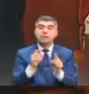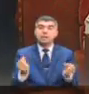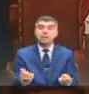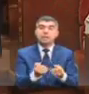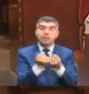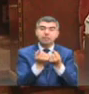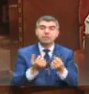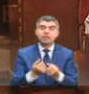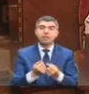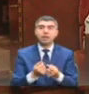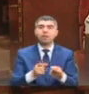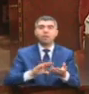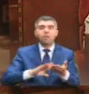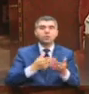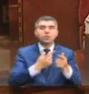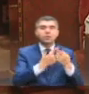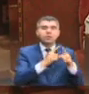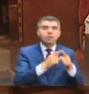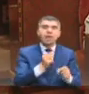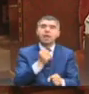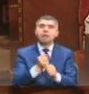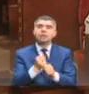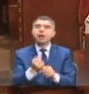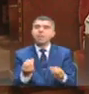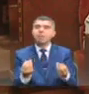الاقتصادية والاجتماعية وفي التشغيل.